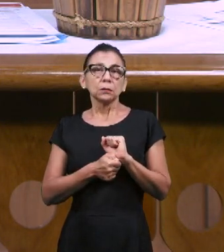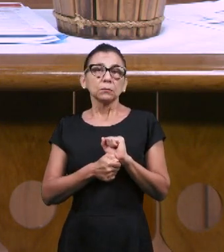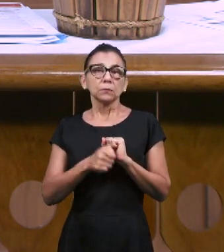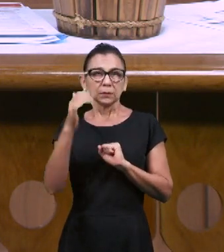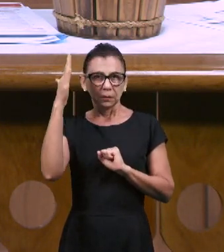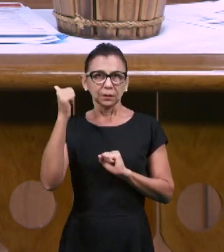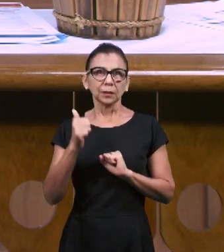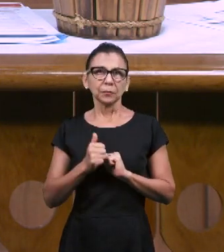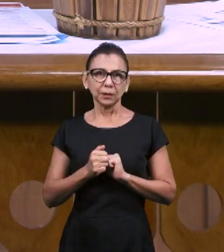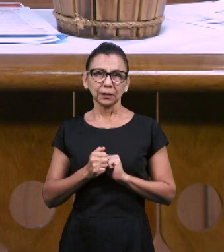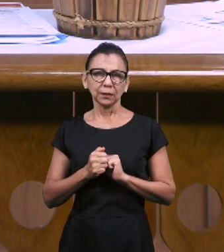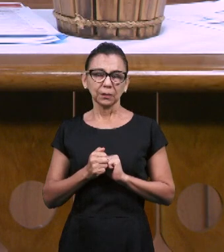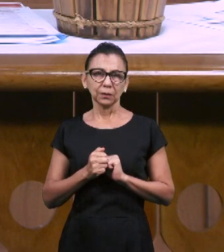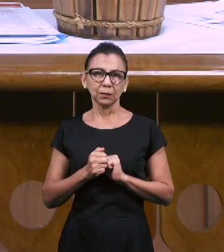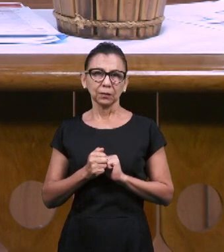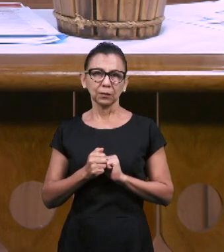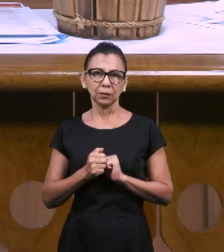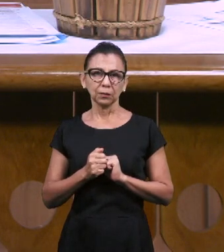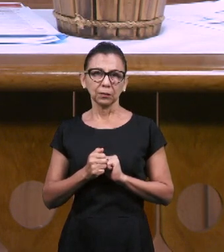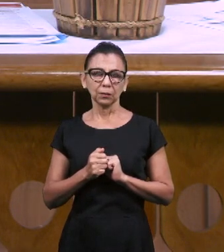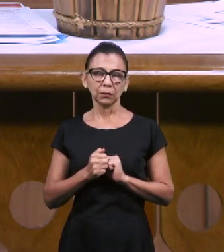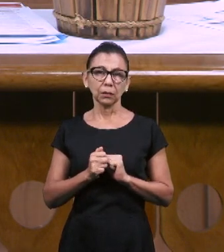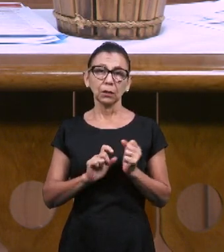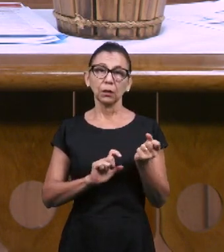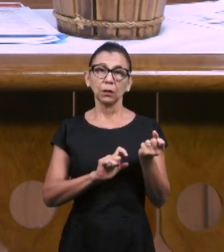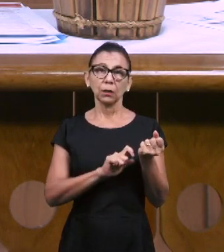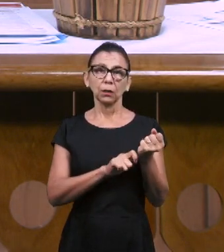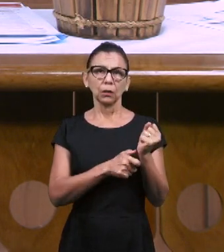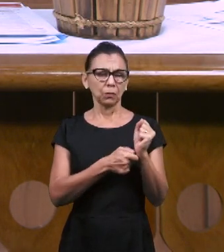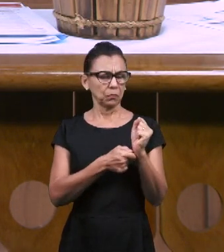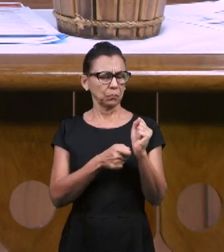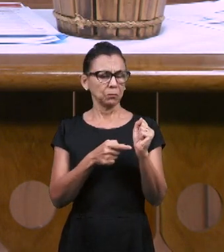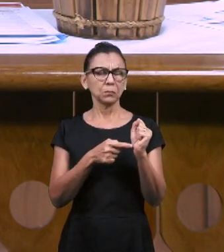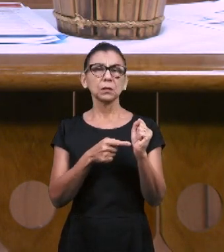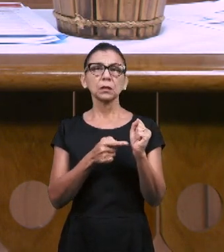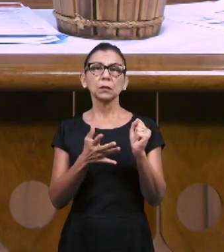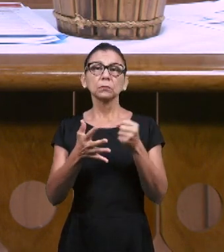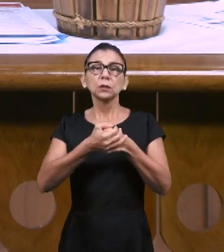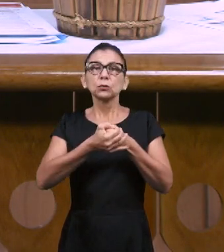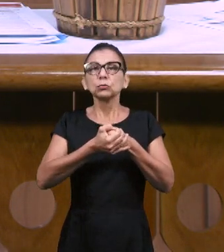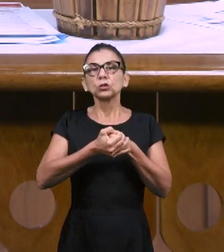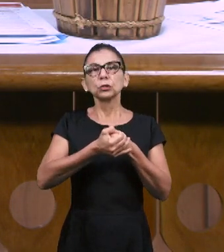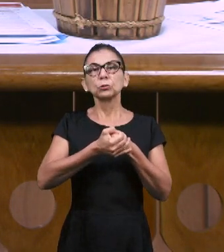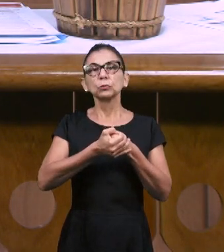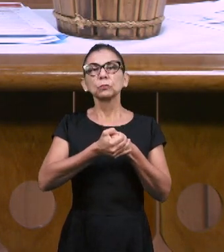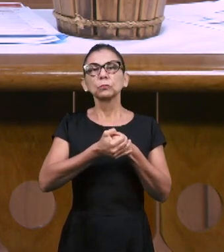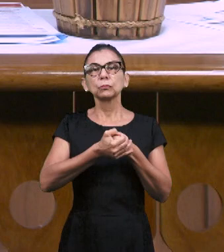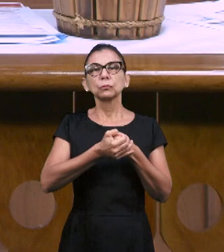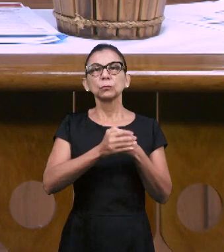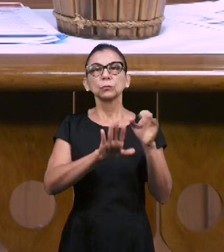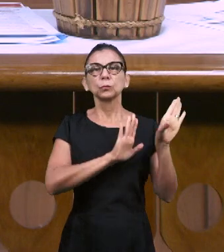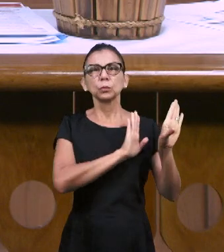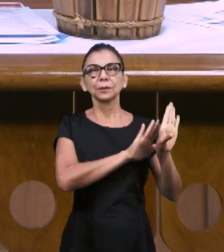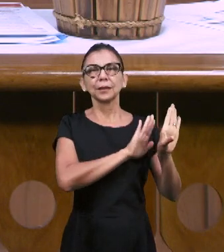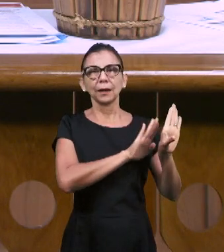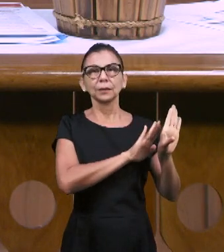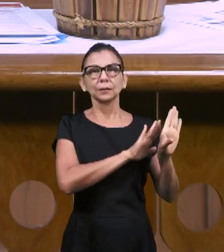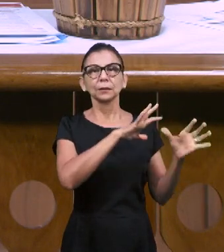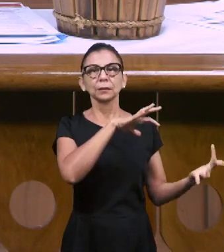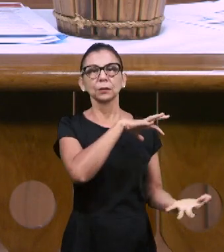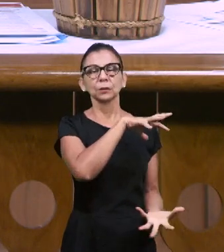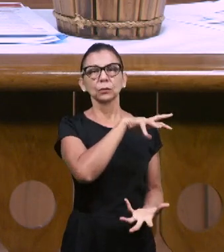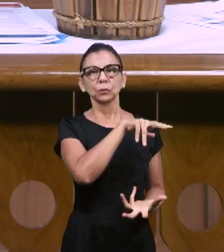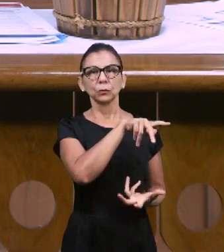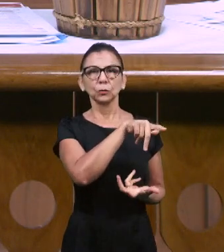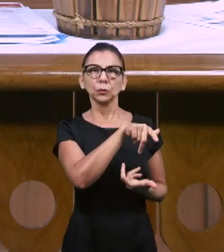tout le monde sait qu'est-ce que c'est, comment se définit le mot mystère. C'est ce qui est occulté pour le monde. Mais par rapport à l'évangile, c'est